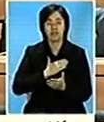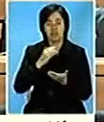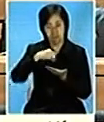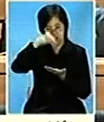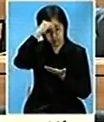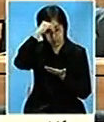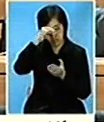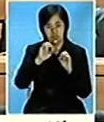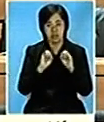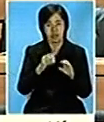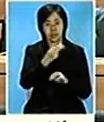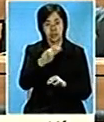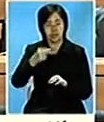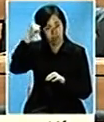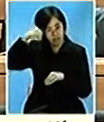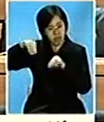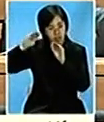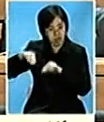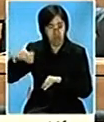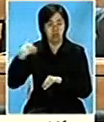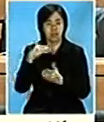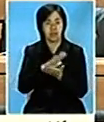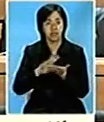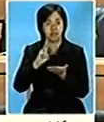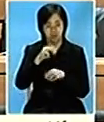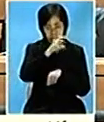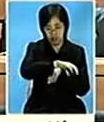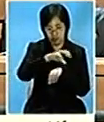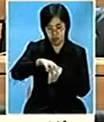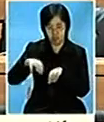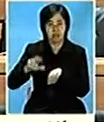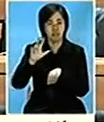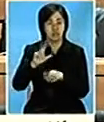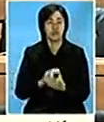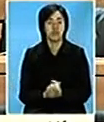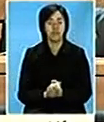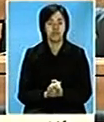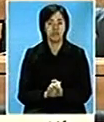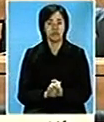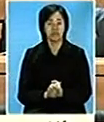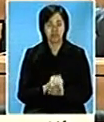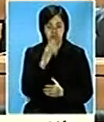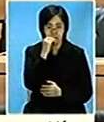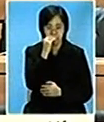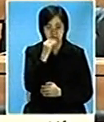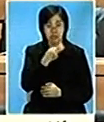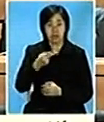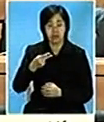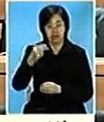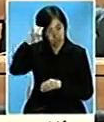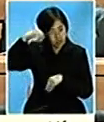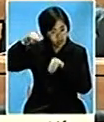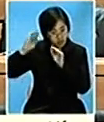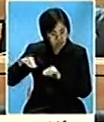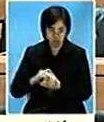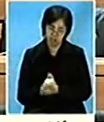ที่สอนภาษาสเปนอยู่3มหาวิทยาลัยด้วยกันท่านฟังสำเนียงฟังคนที่พูดของนักศึกษาท่